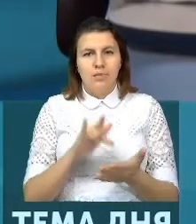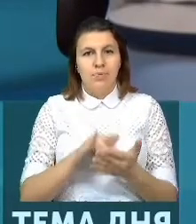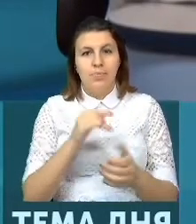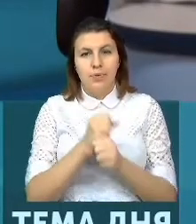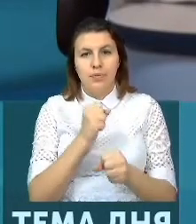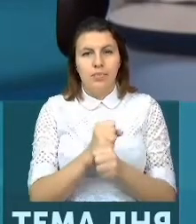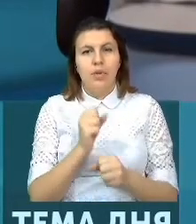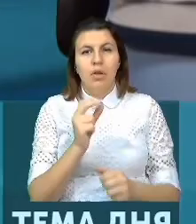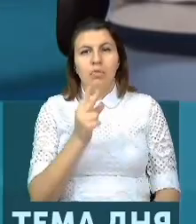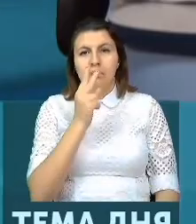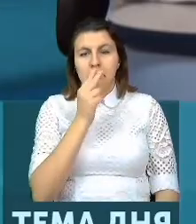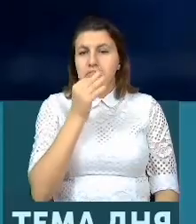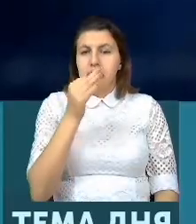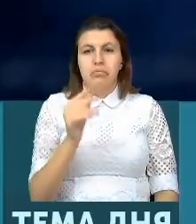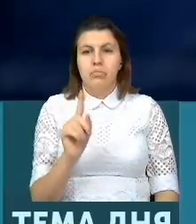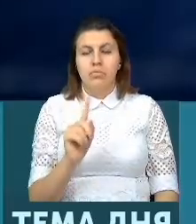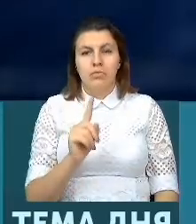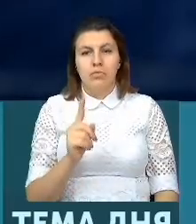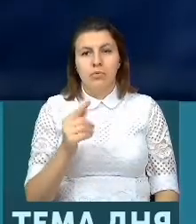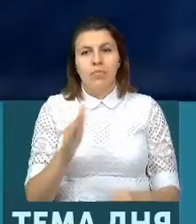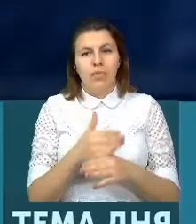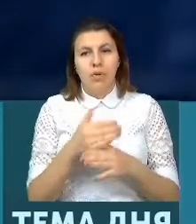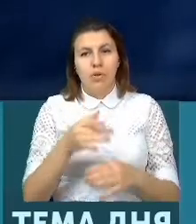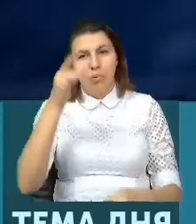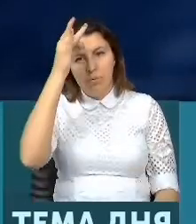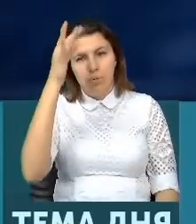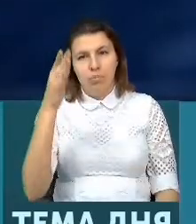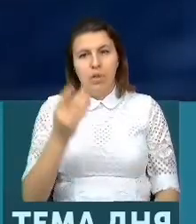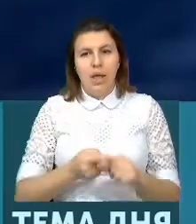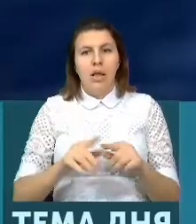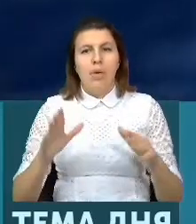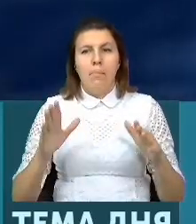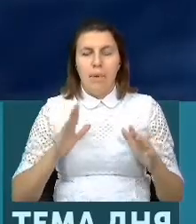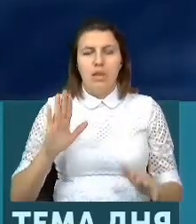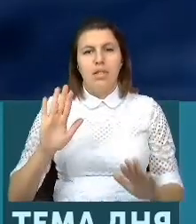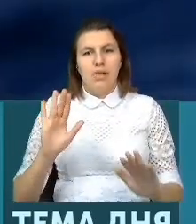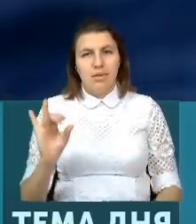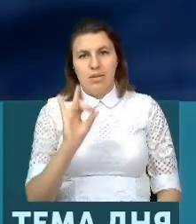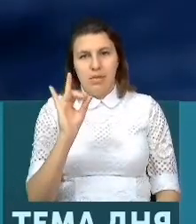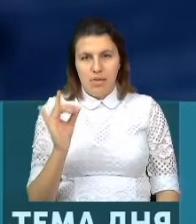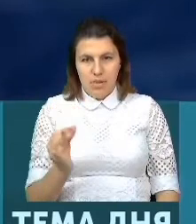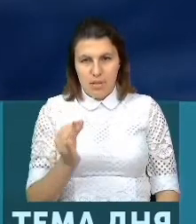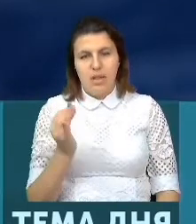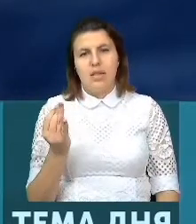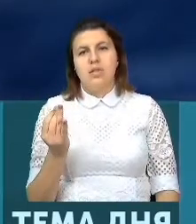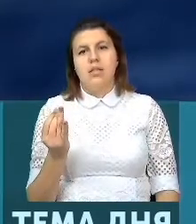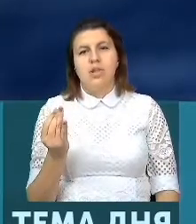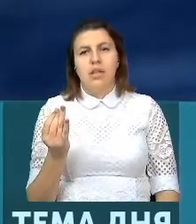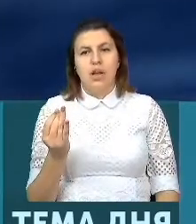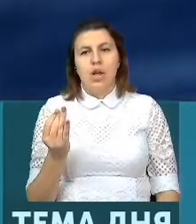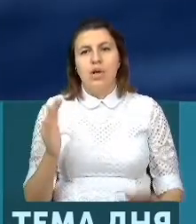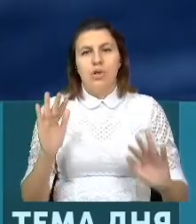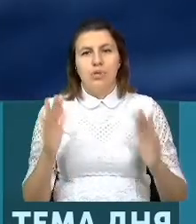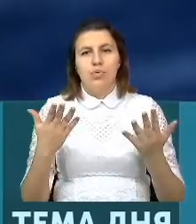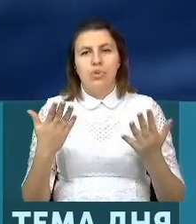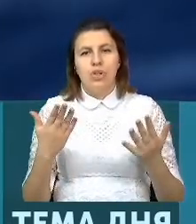культури, відділ освіти на ось таке ваше бажання? Це якраз був цікавий випадок, тому що я якраз зробив опрос насчет мене і молодежі,